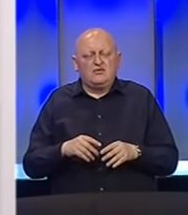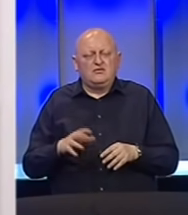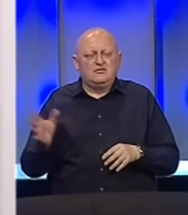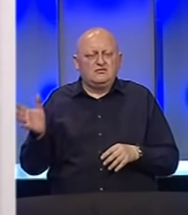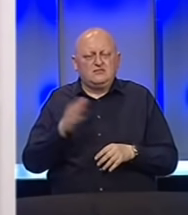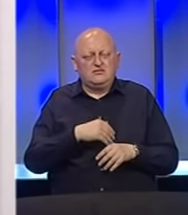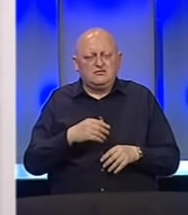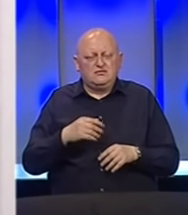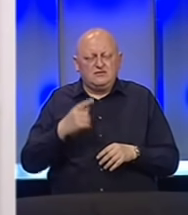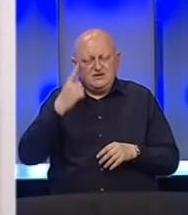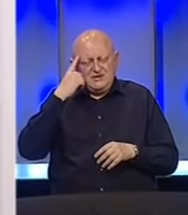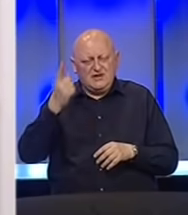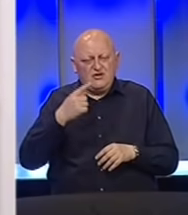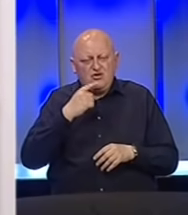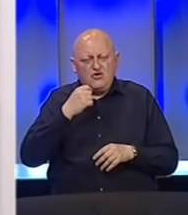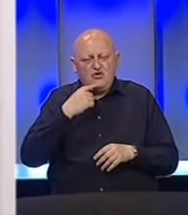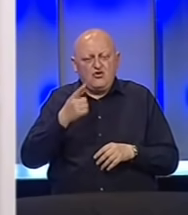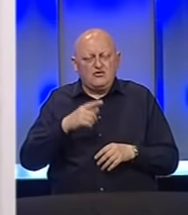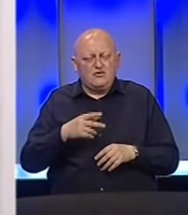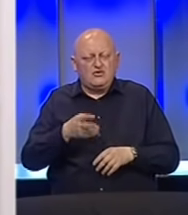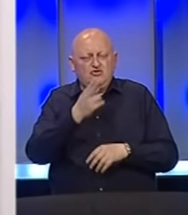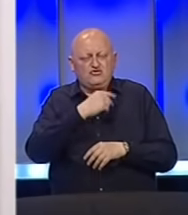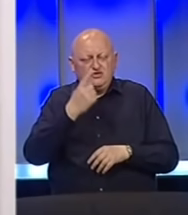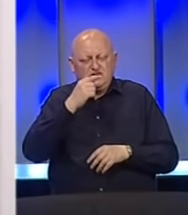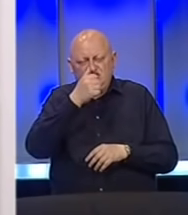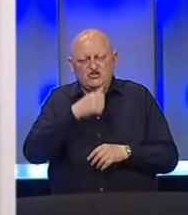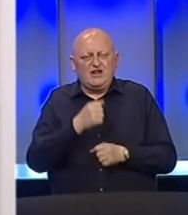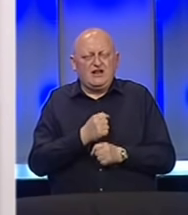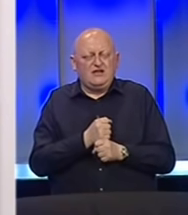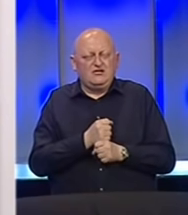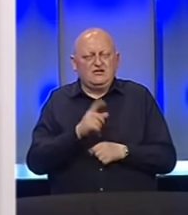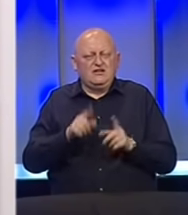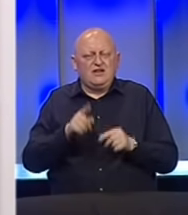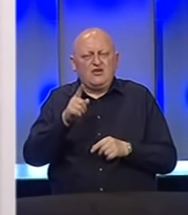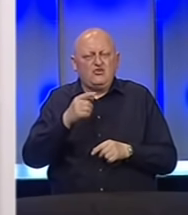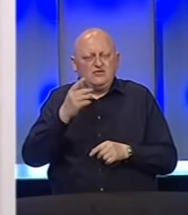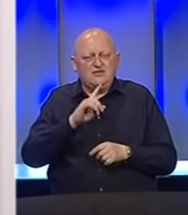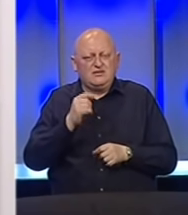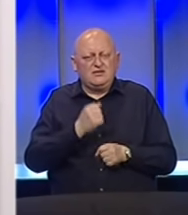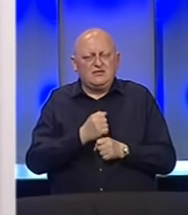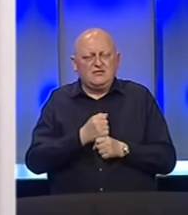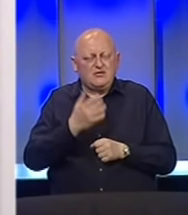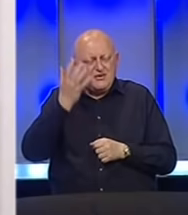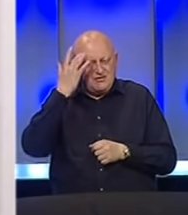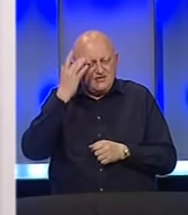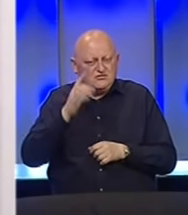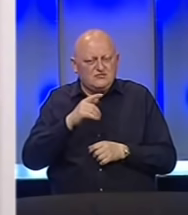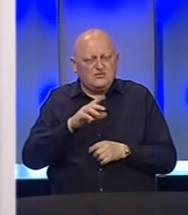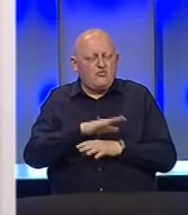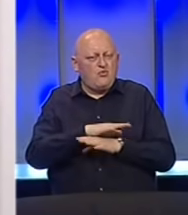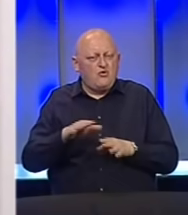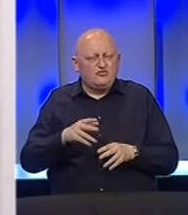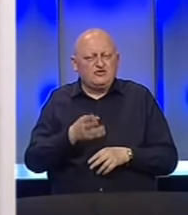strgnula zavjesu nad idejom da mnogi koji su na javnim dužnostima znaju šta rade. Neki od njih ni ne prave se da znaju ili da su